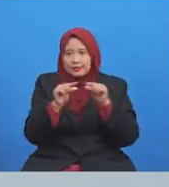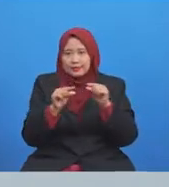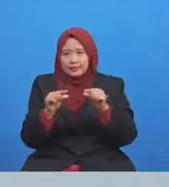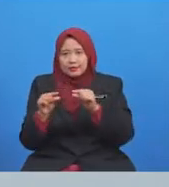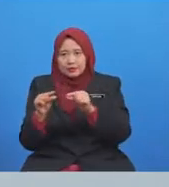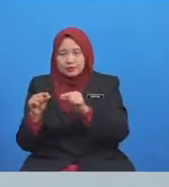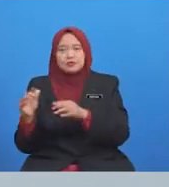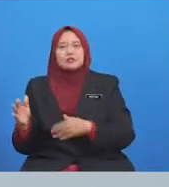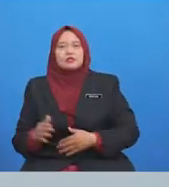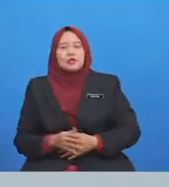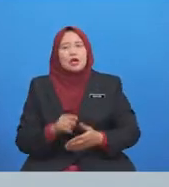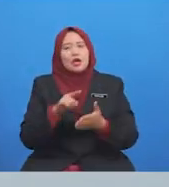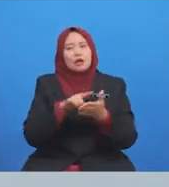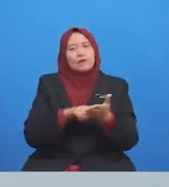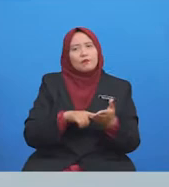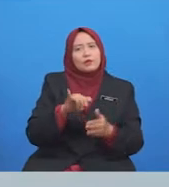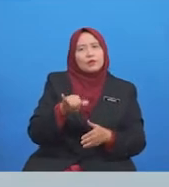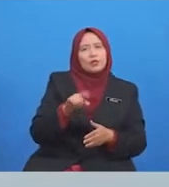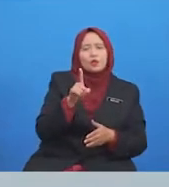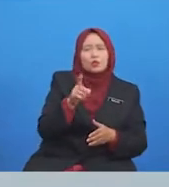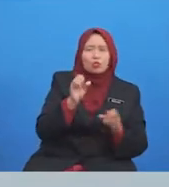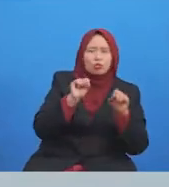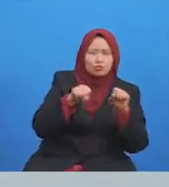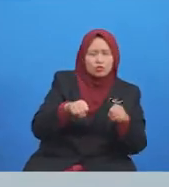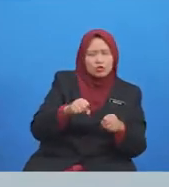Apakah yang dapat anda ramalkan?